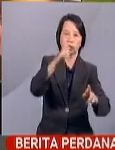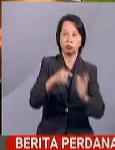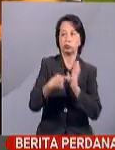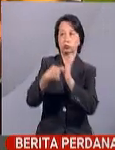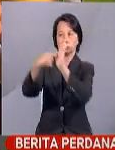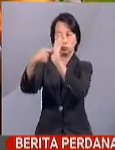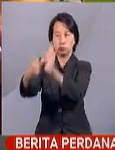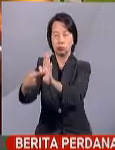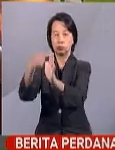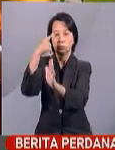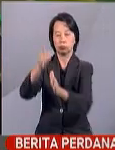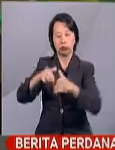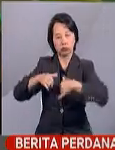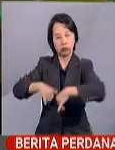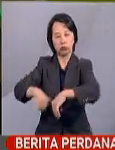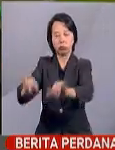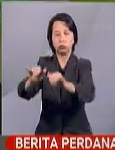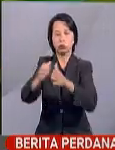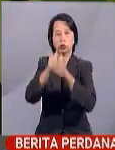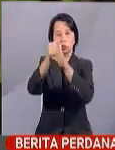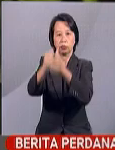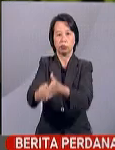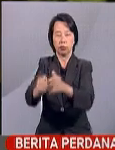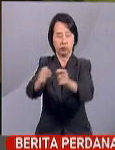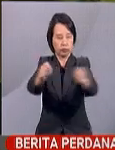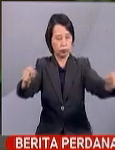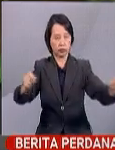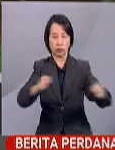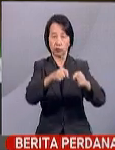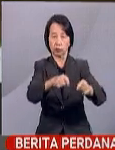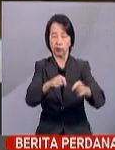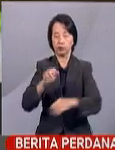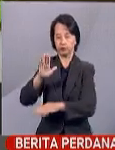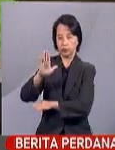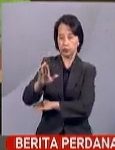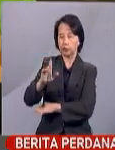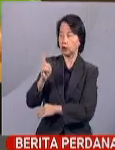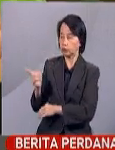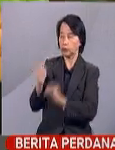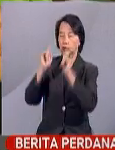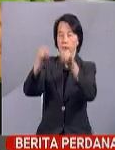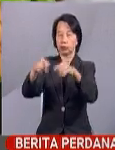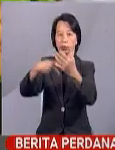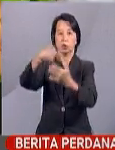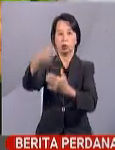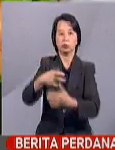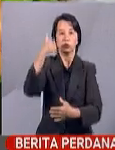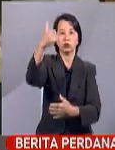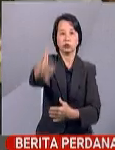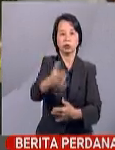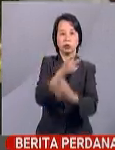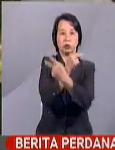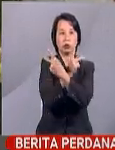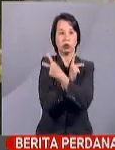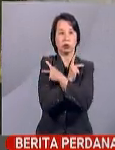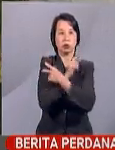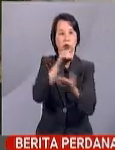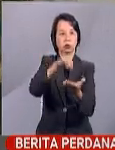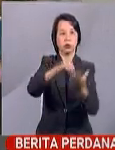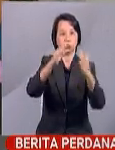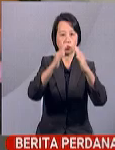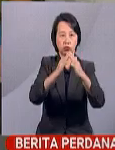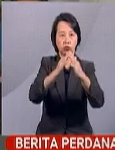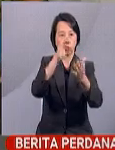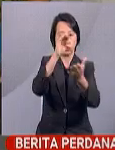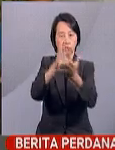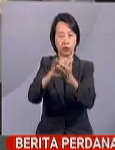diketengahkan bagi meneruskan kepemimpinan setempat pada sebelah beton beliau menghadiri program ziarah kasih di kediaman